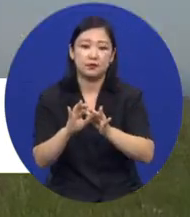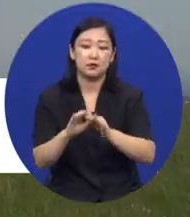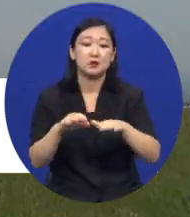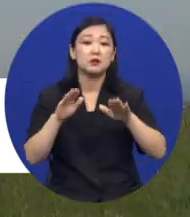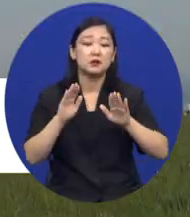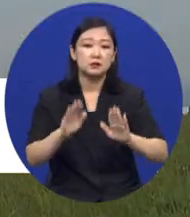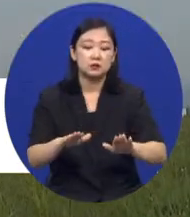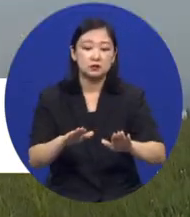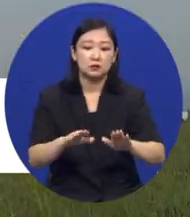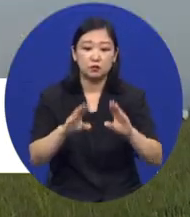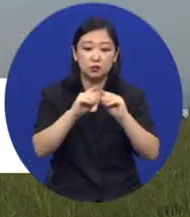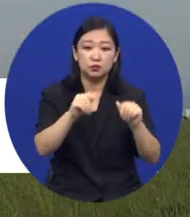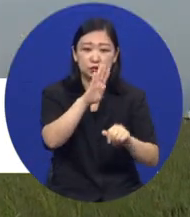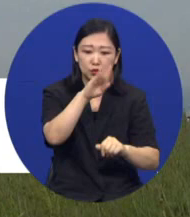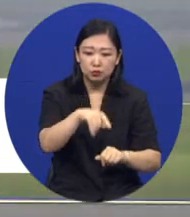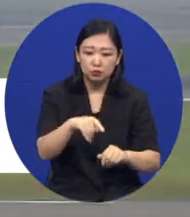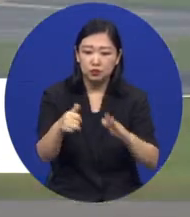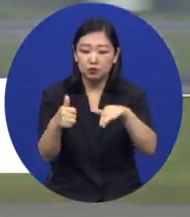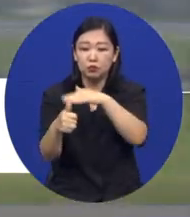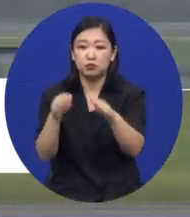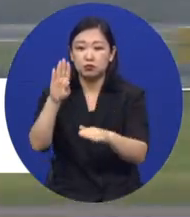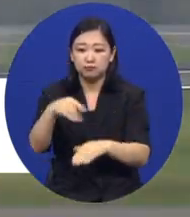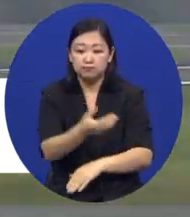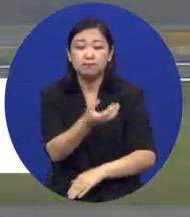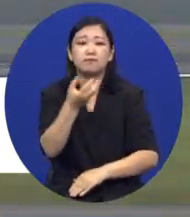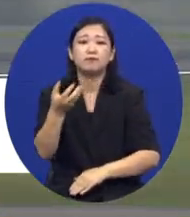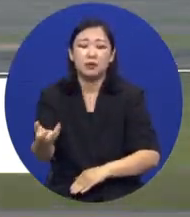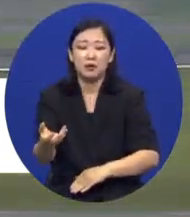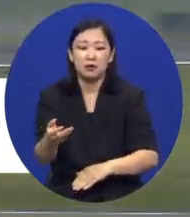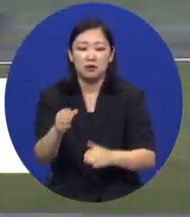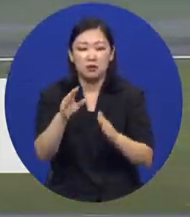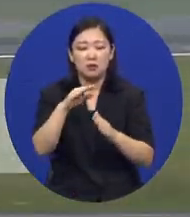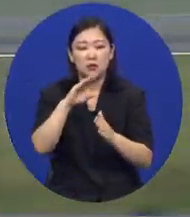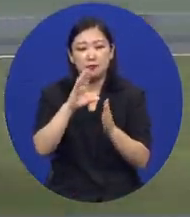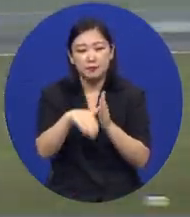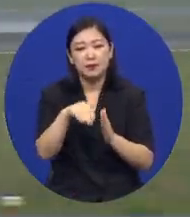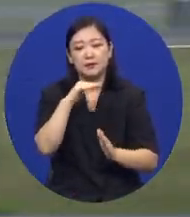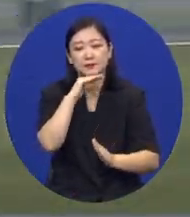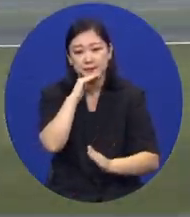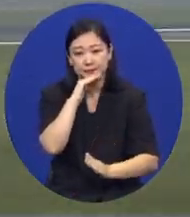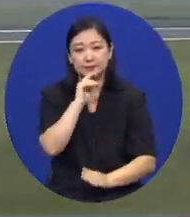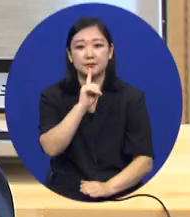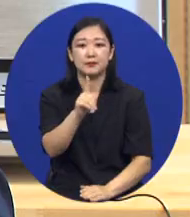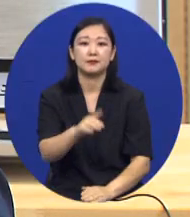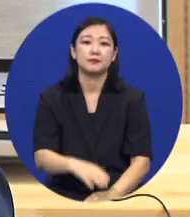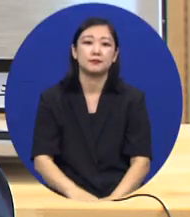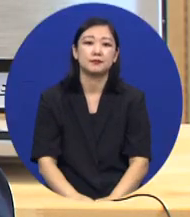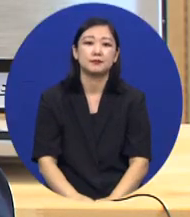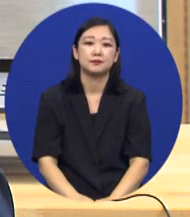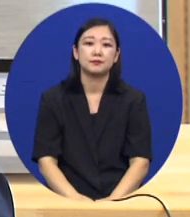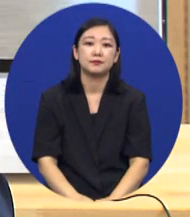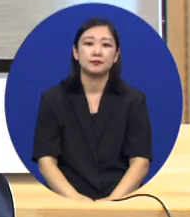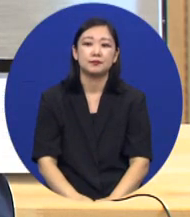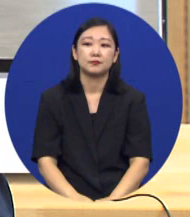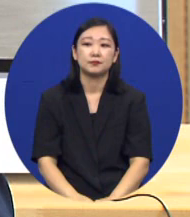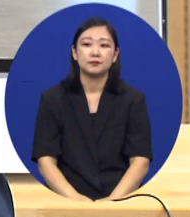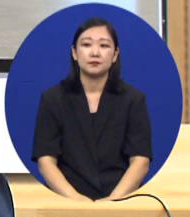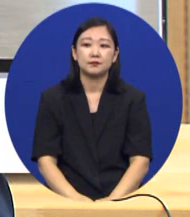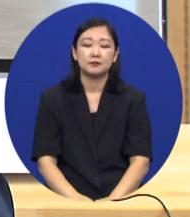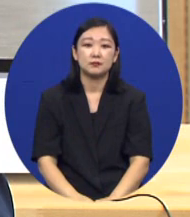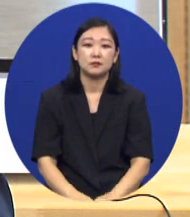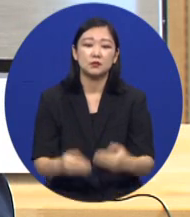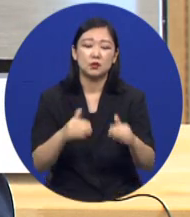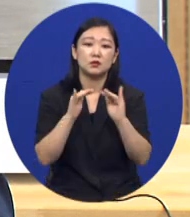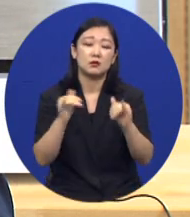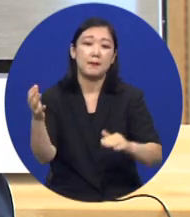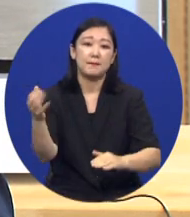이제 국토부에서 환경부로 공이 넘어갔다며 시기를 기다리겠다고 밝혔습니다. 지사가 가지고